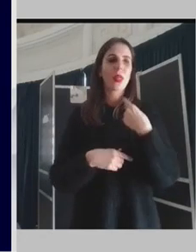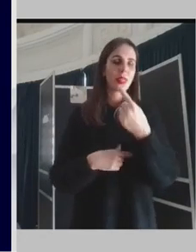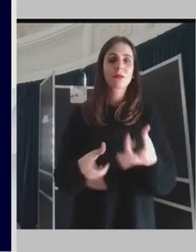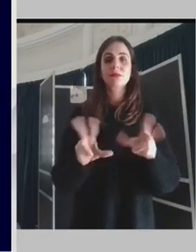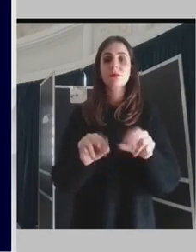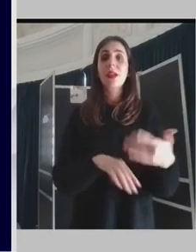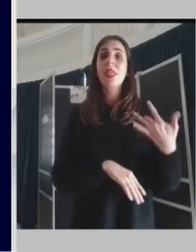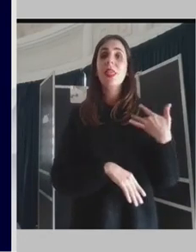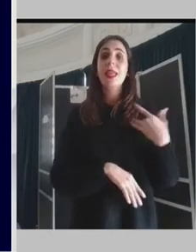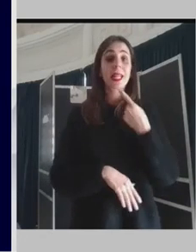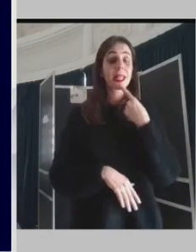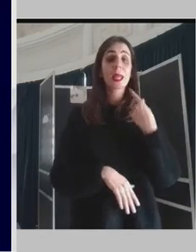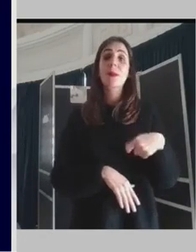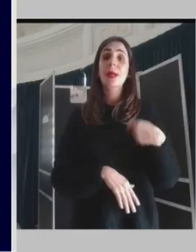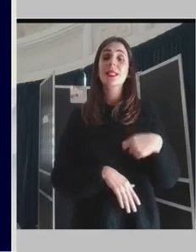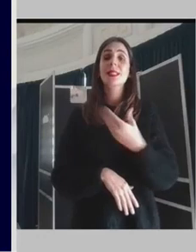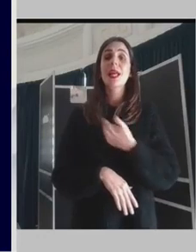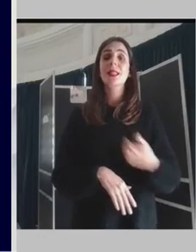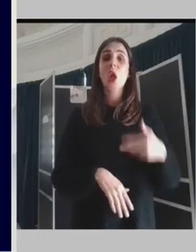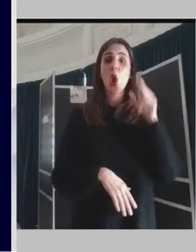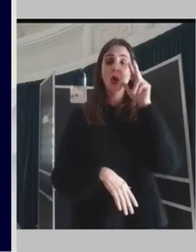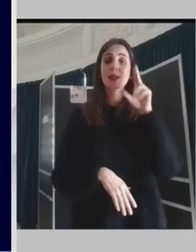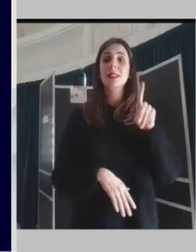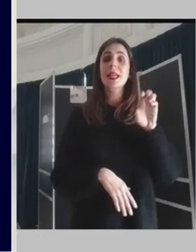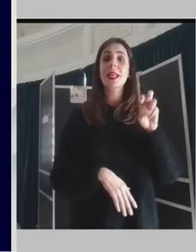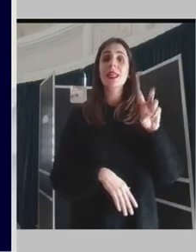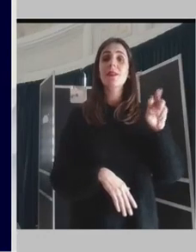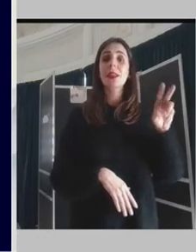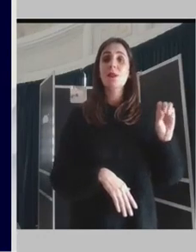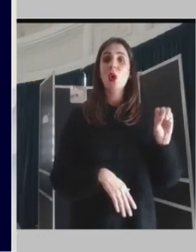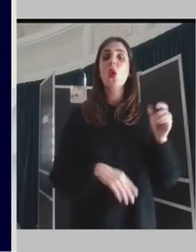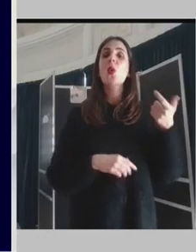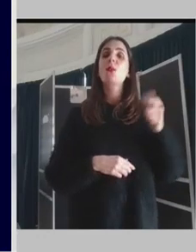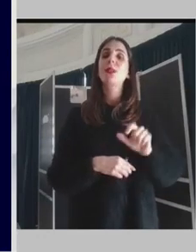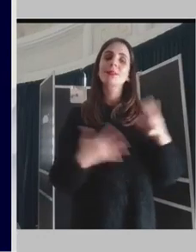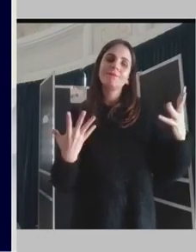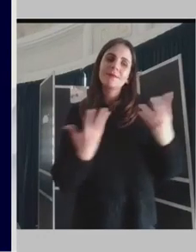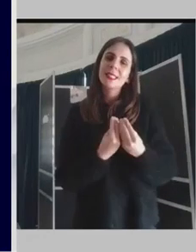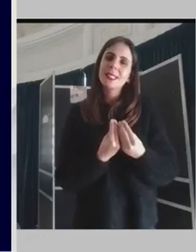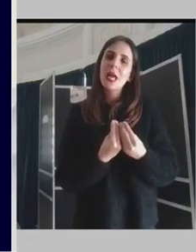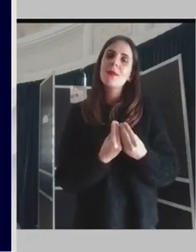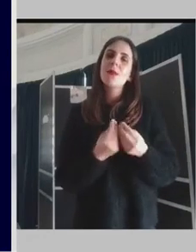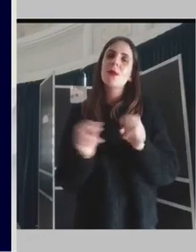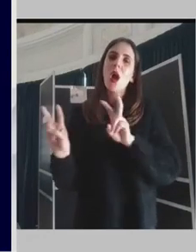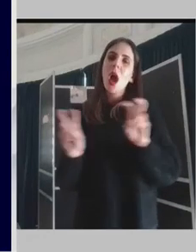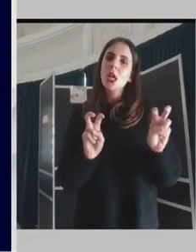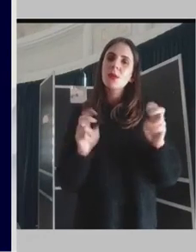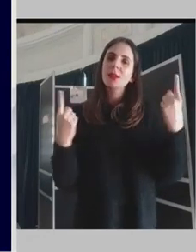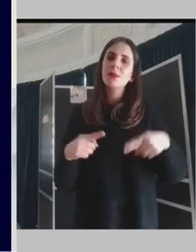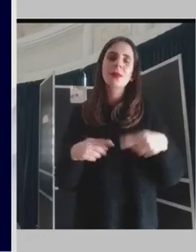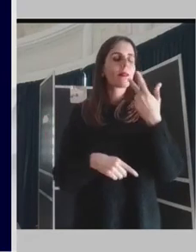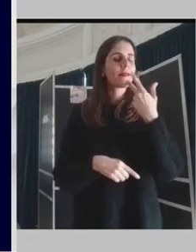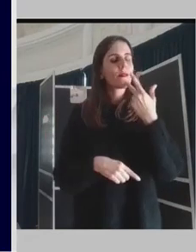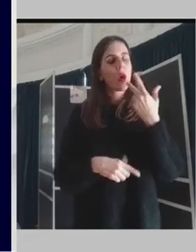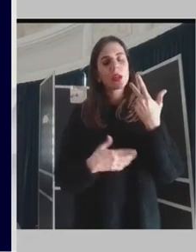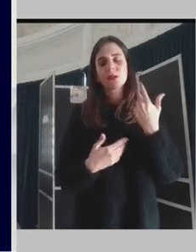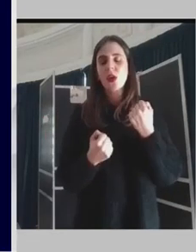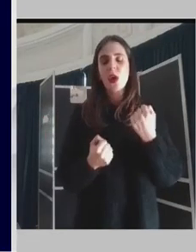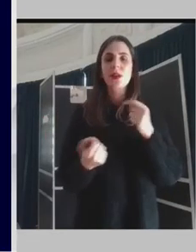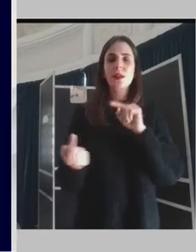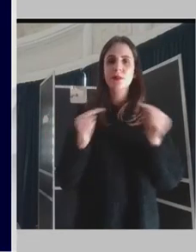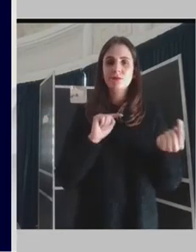Presidente consigliera De Vivo perché abbiamo voluto fortemente trattare questo tema. Non